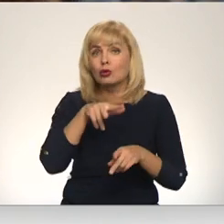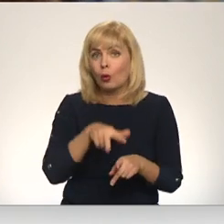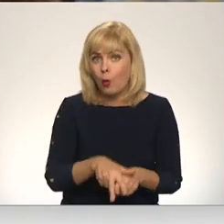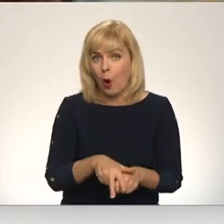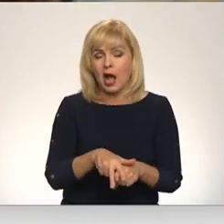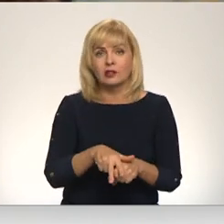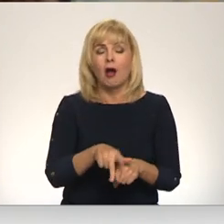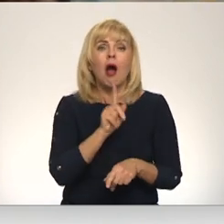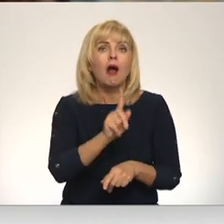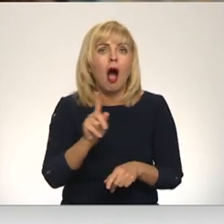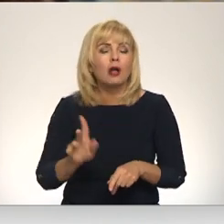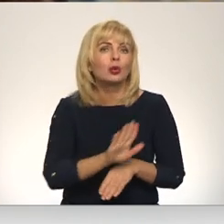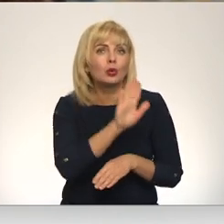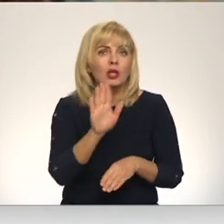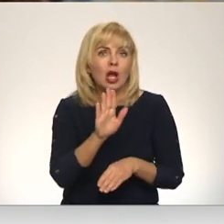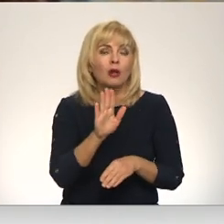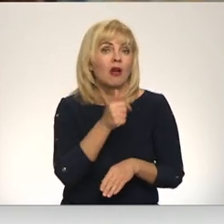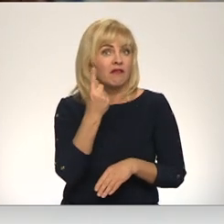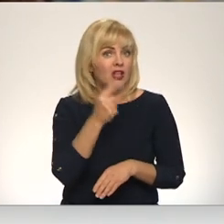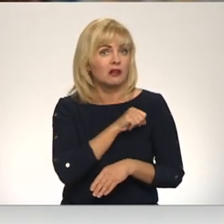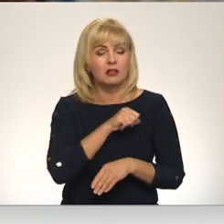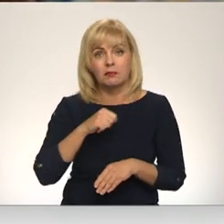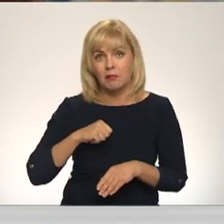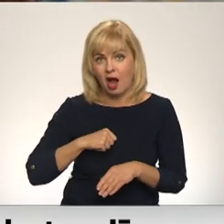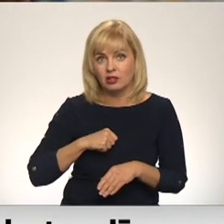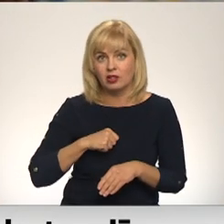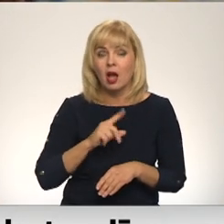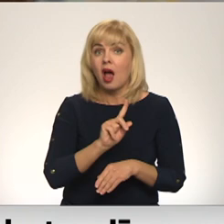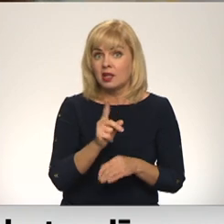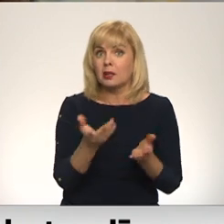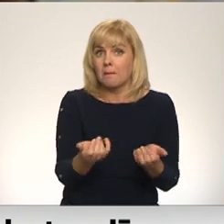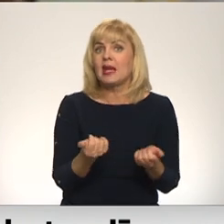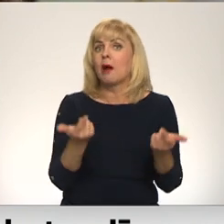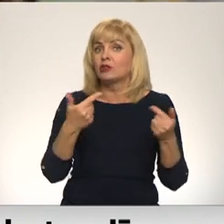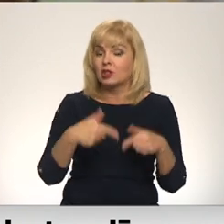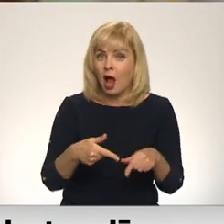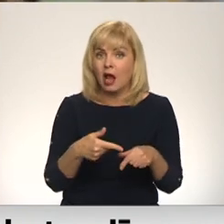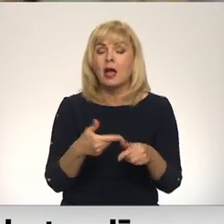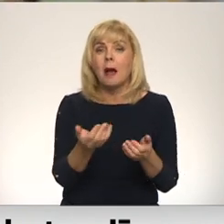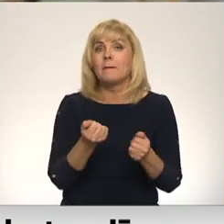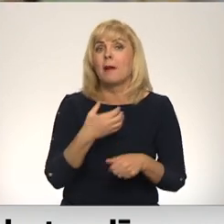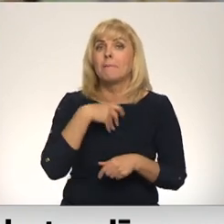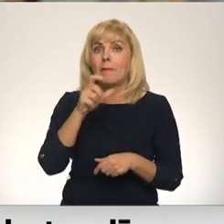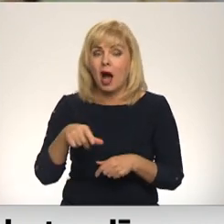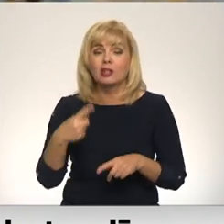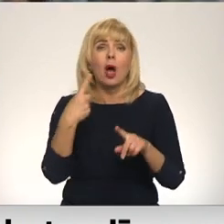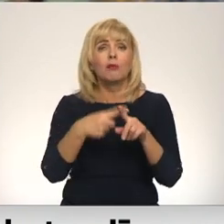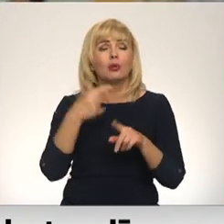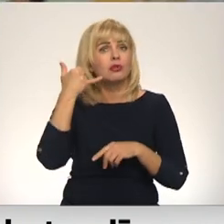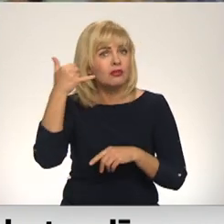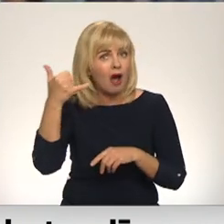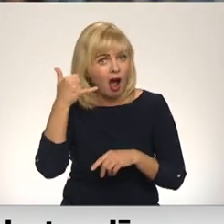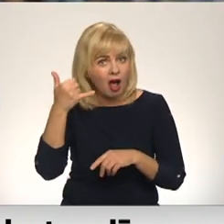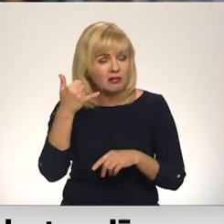Milzīga slodze katru dienu, kad ir viens pats, jo ir pieņemšana, jāpieņem pacienti, plus ir telefons, kas zvana visu